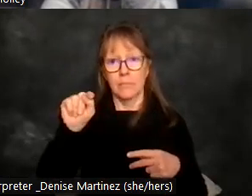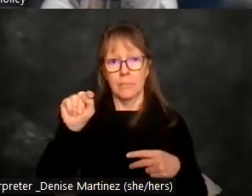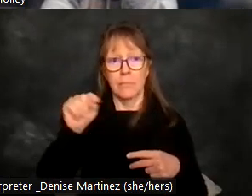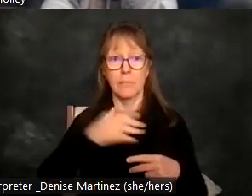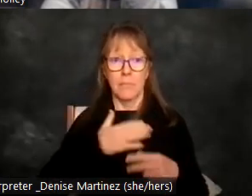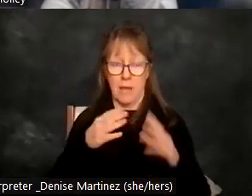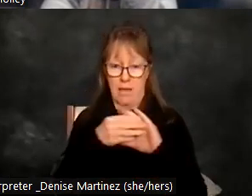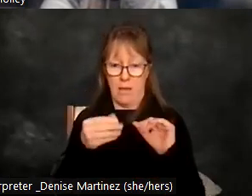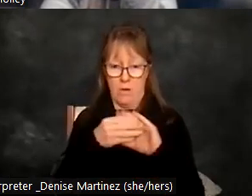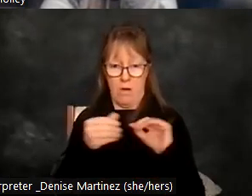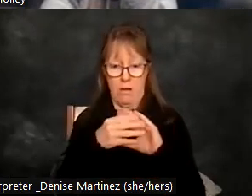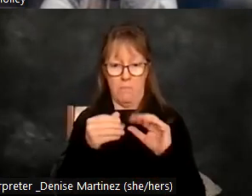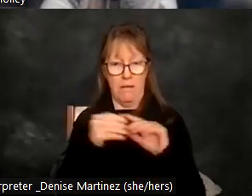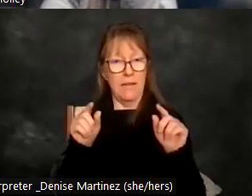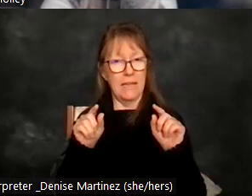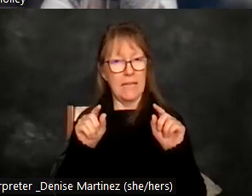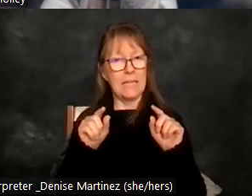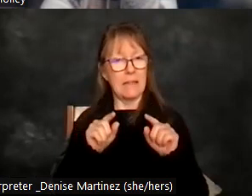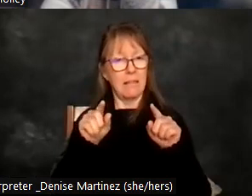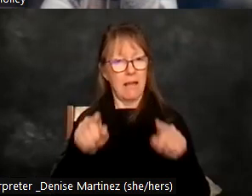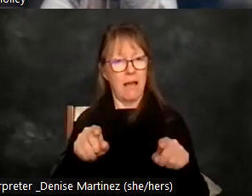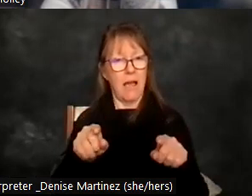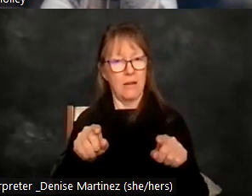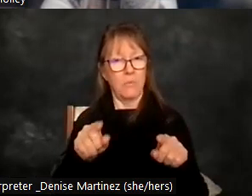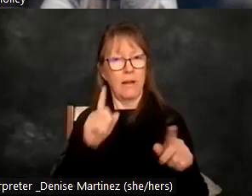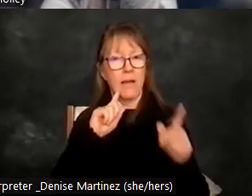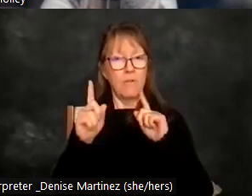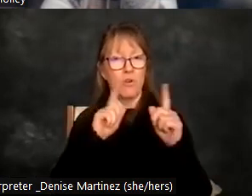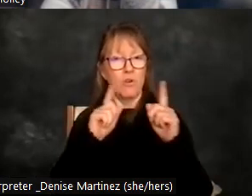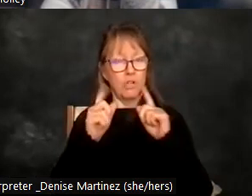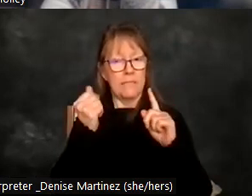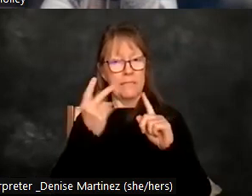Et ça me dit moi-même, les pouvoirs ensemble avec, ça me tendait